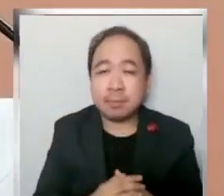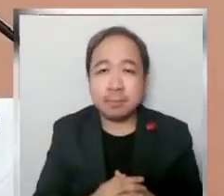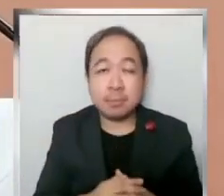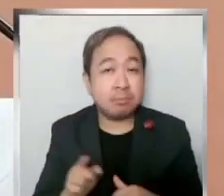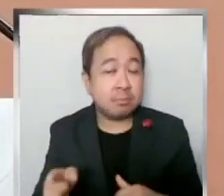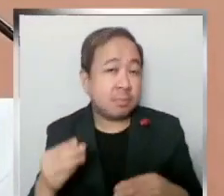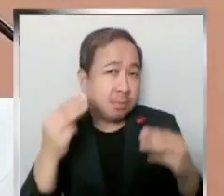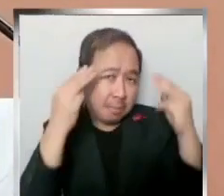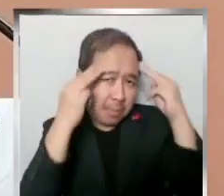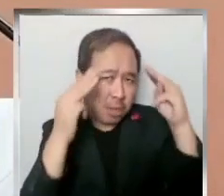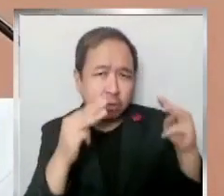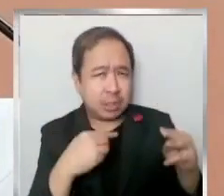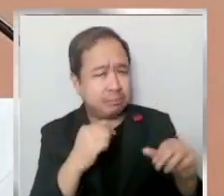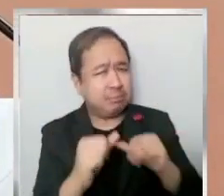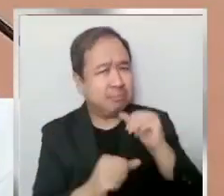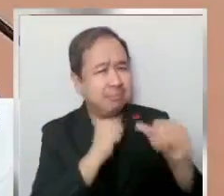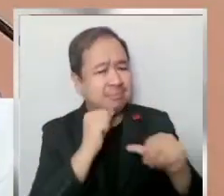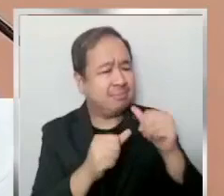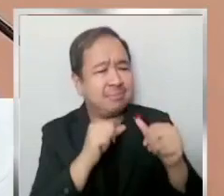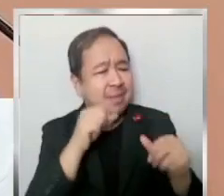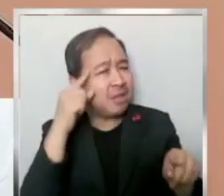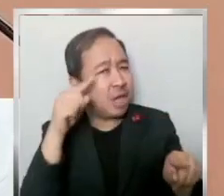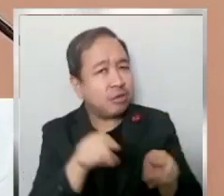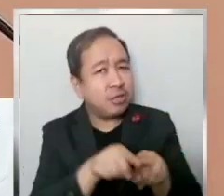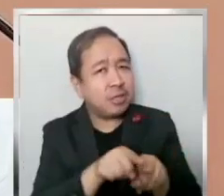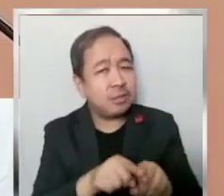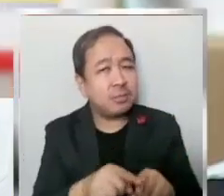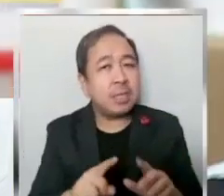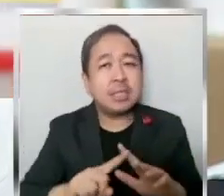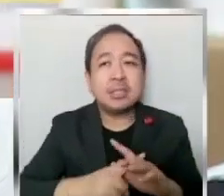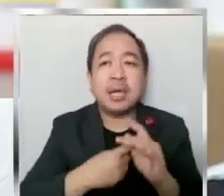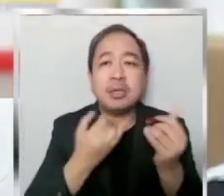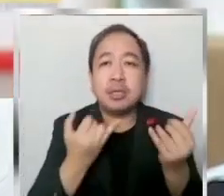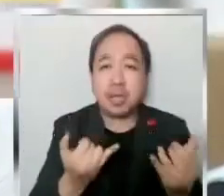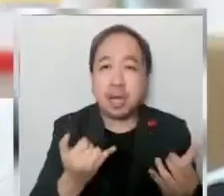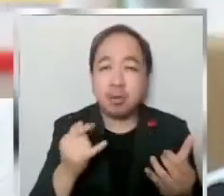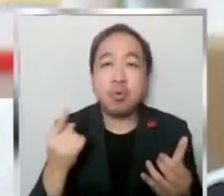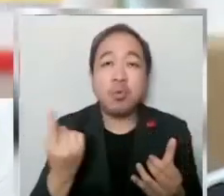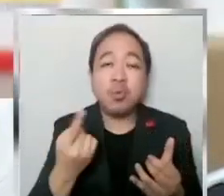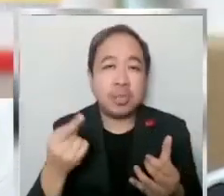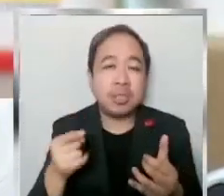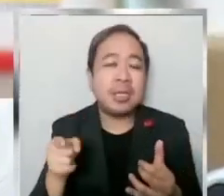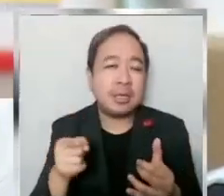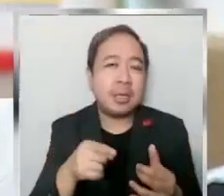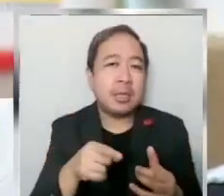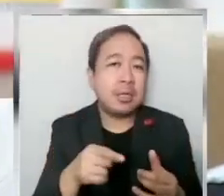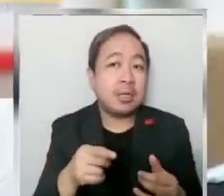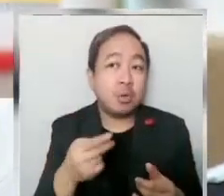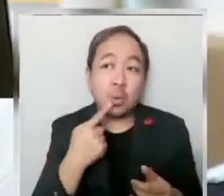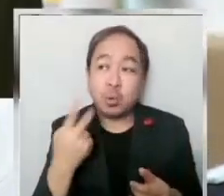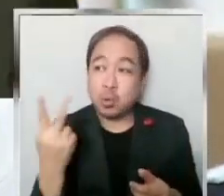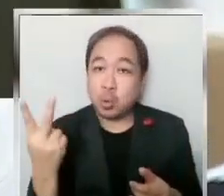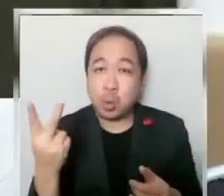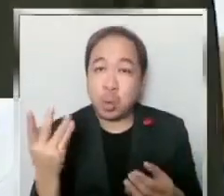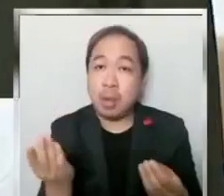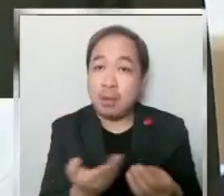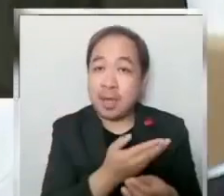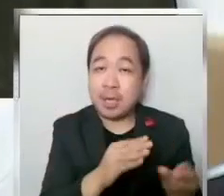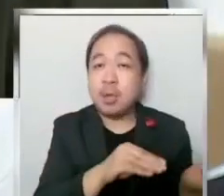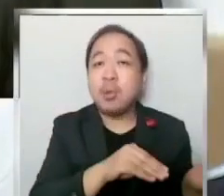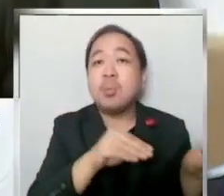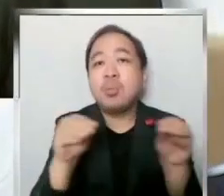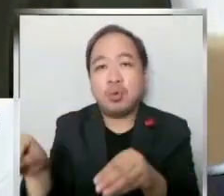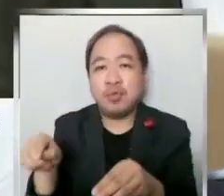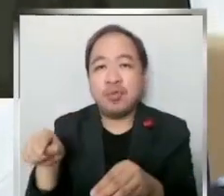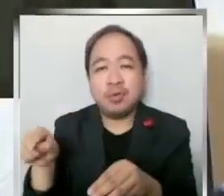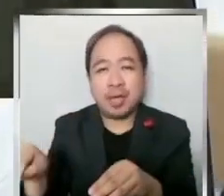Chua. Simula ngayong araw daw, sa Office of the Secretary muna magtatrabaho ang mga inalis na opisyal habang nagpapatuloy ang